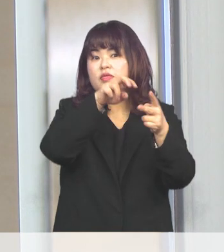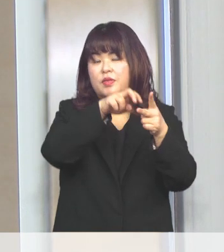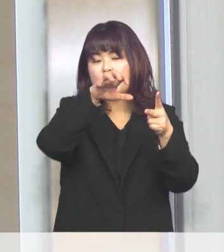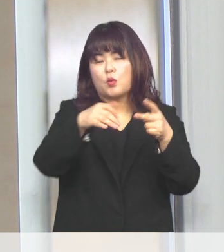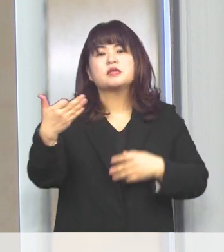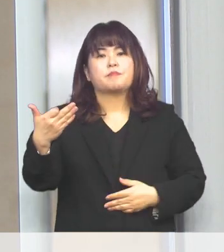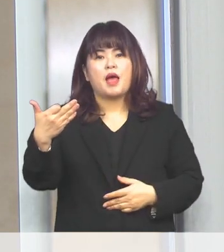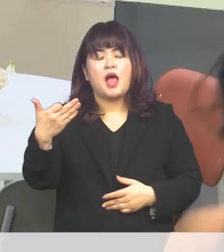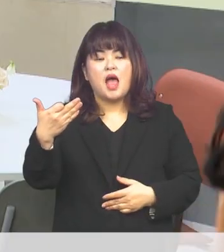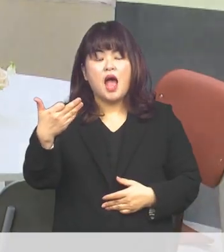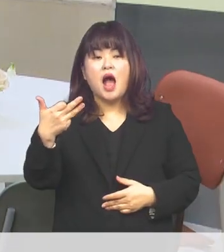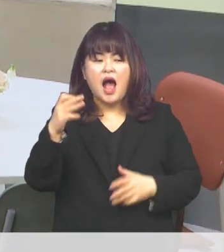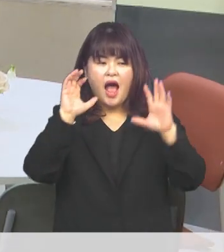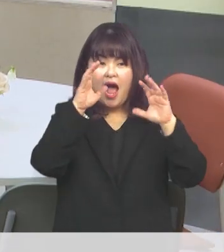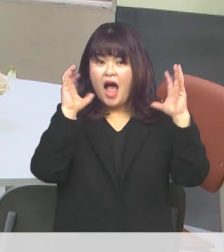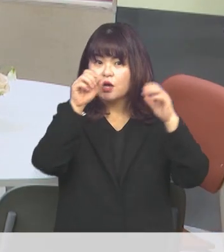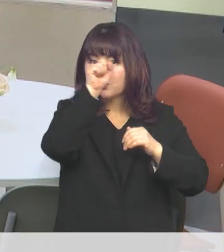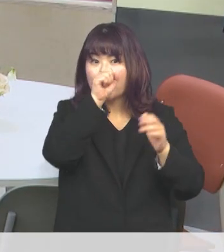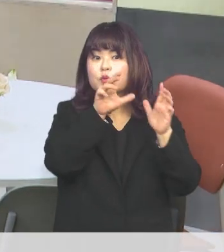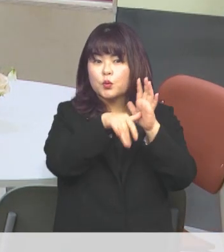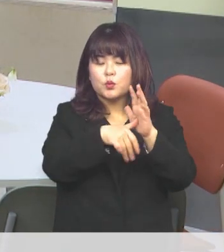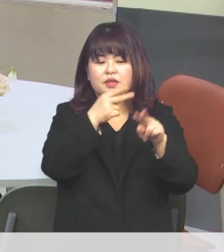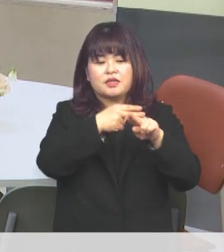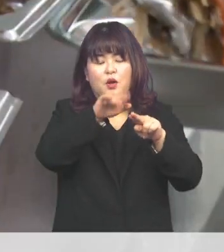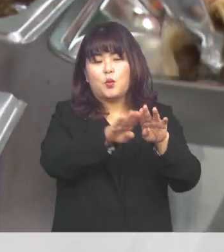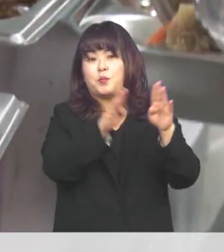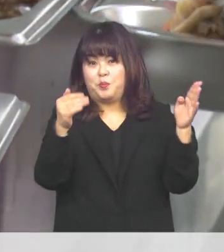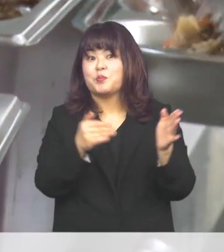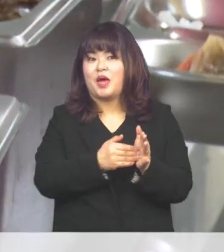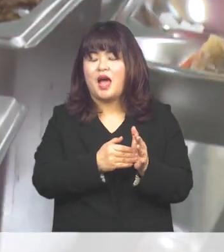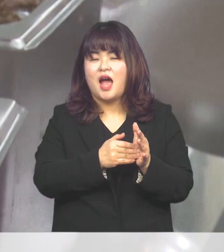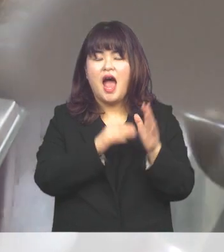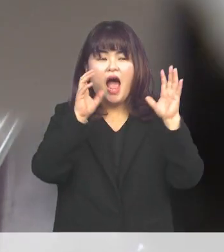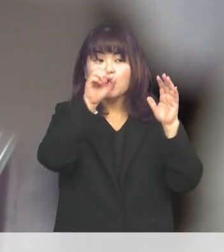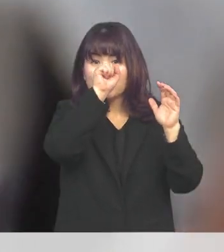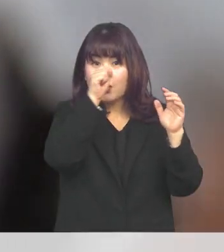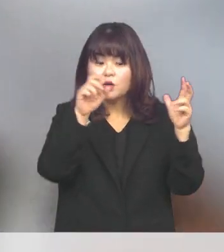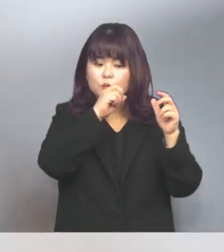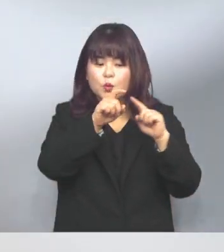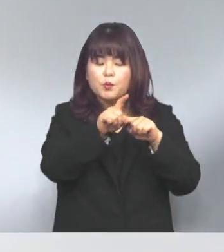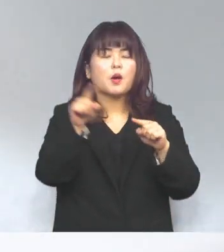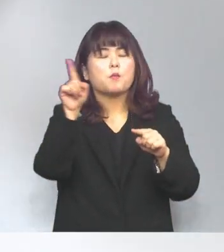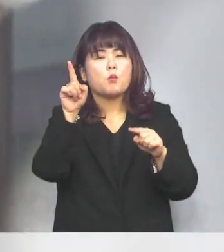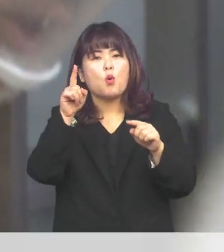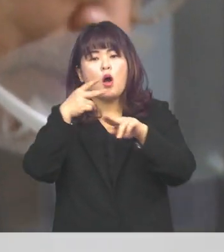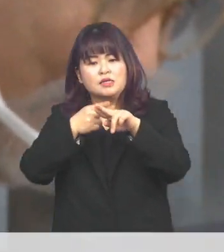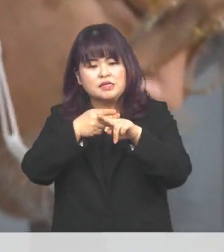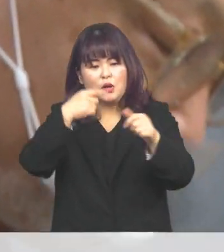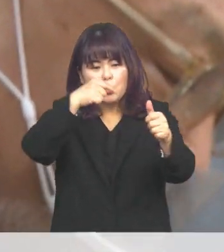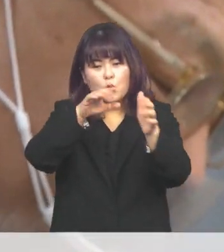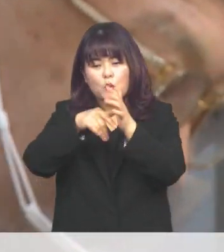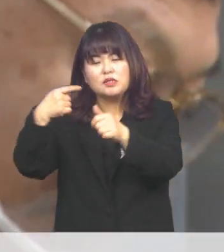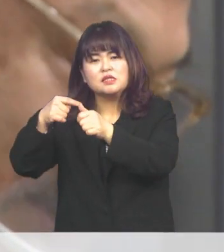아이조아용 어린이 식당 개소식을 열었습니다. 아이조아용 어린이 식당은 경기도 내 돌봄센터 중 교육공간과 식당이